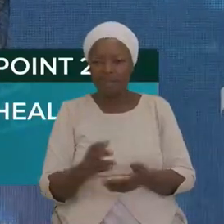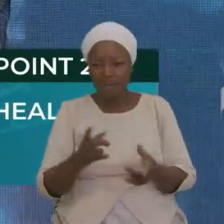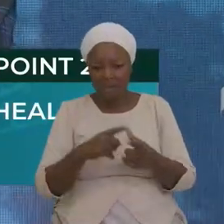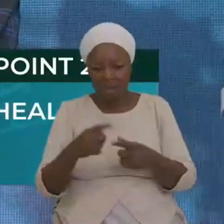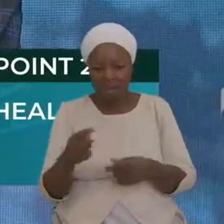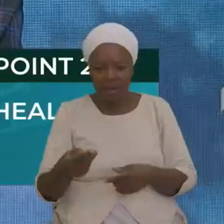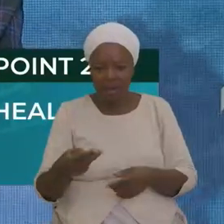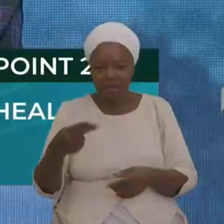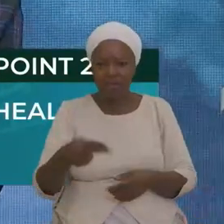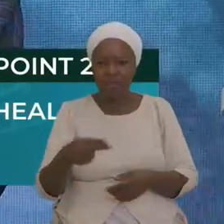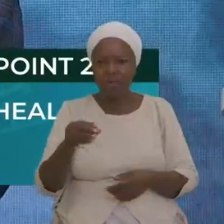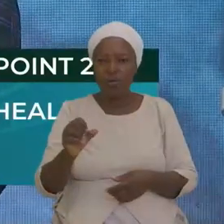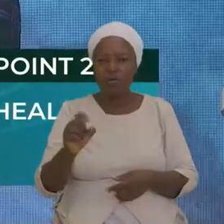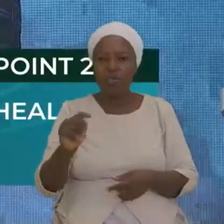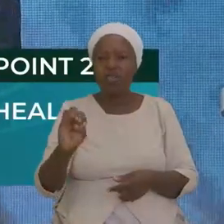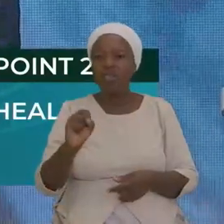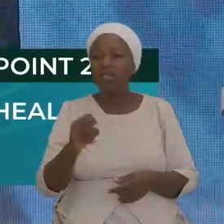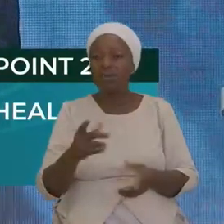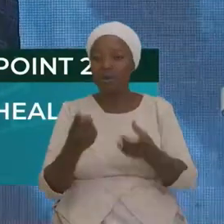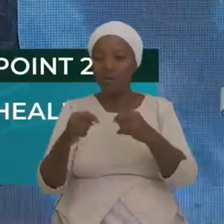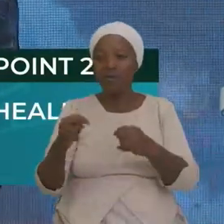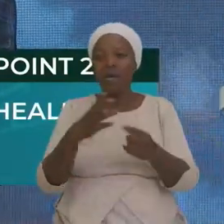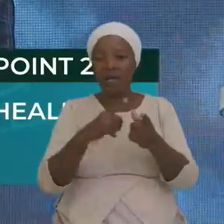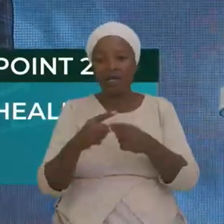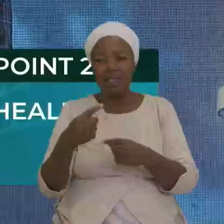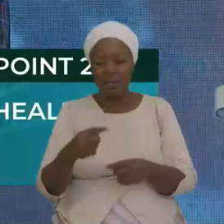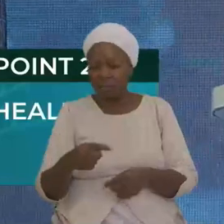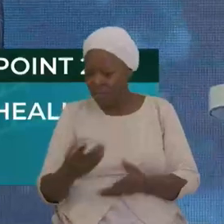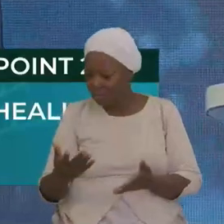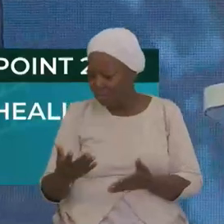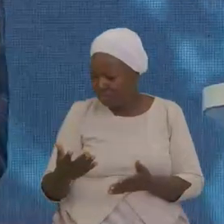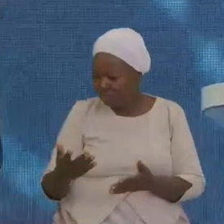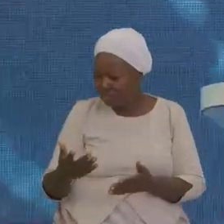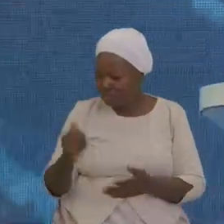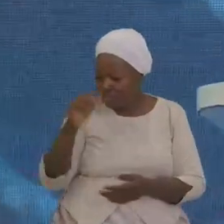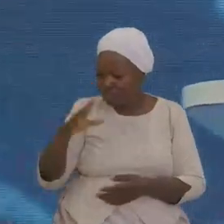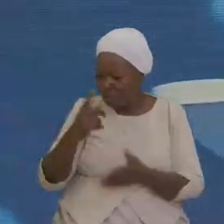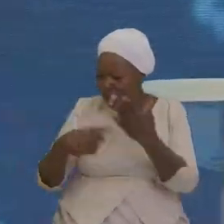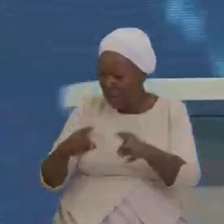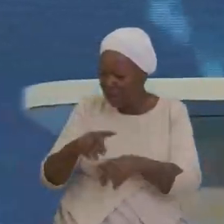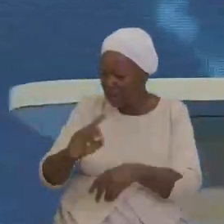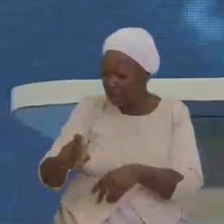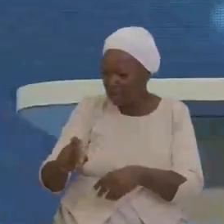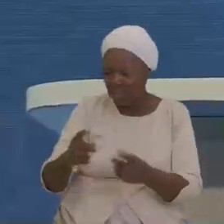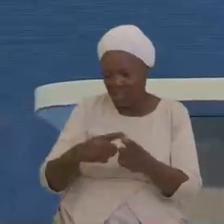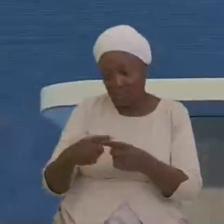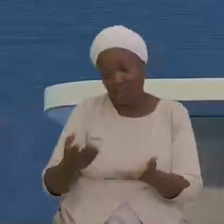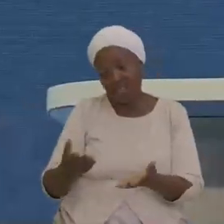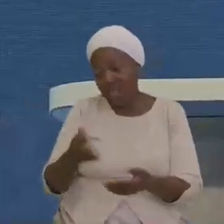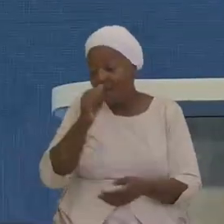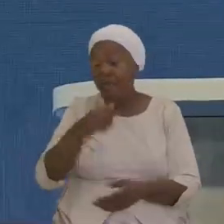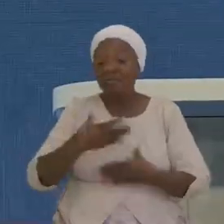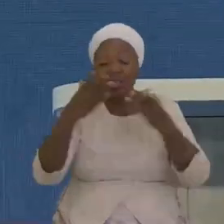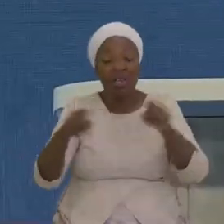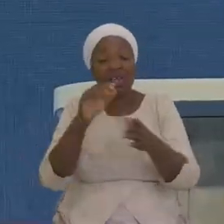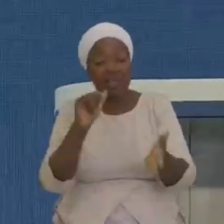Et les hôtesses viennent et disent, madame, qu'est-ce qui se passe? Et il dit, je crie comme